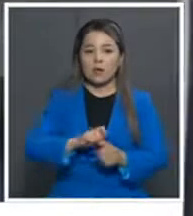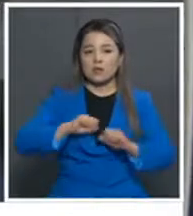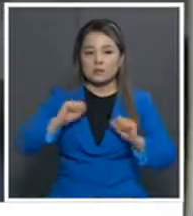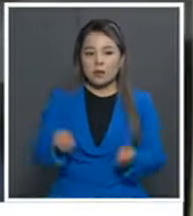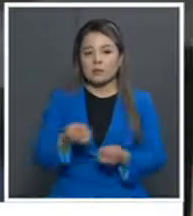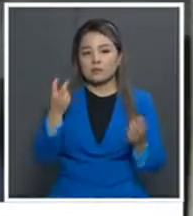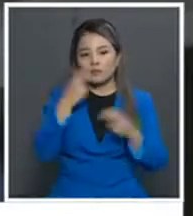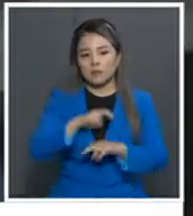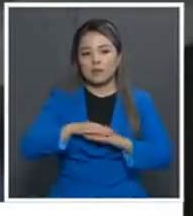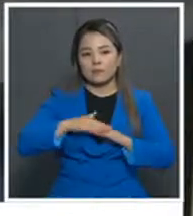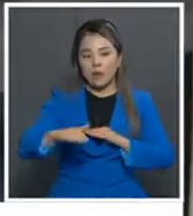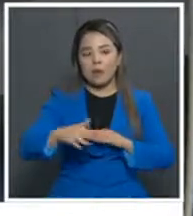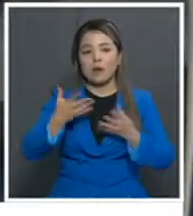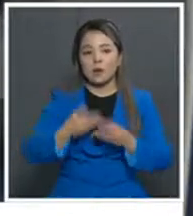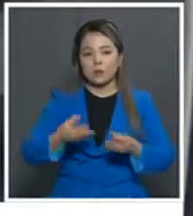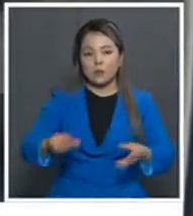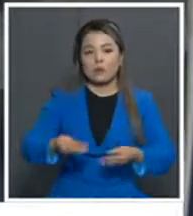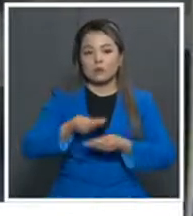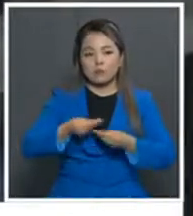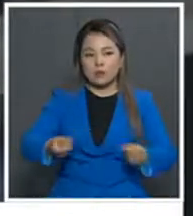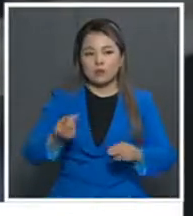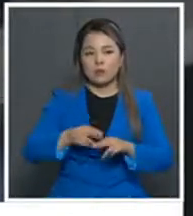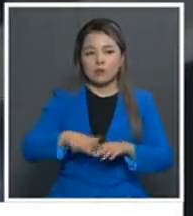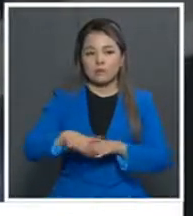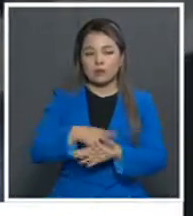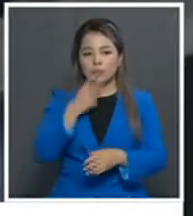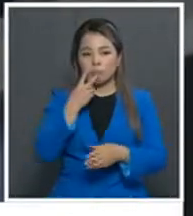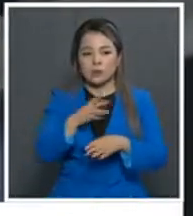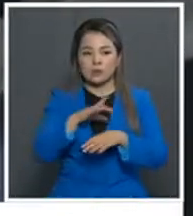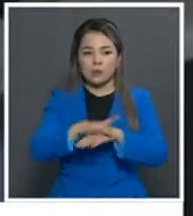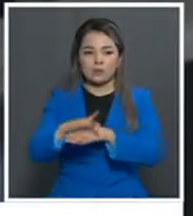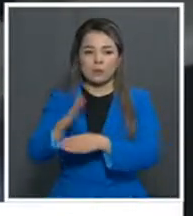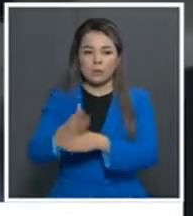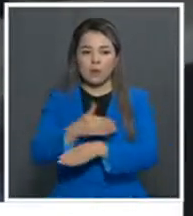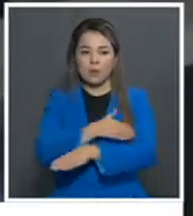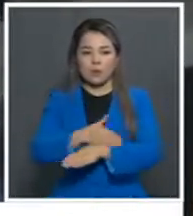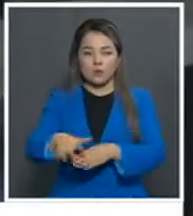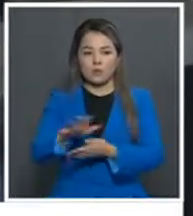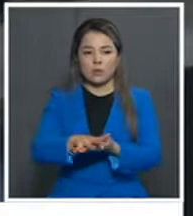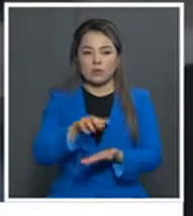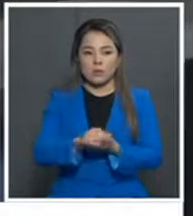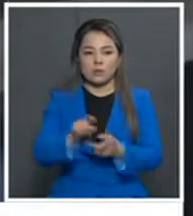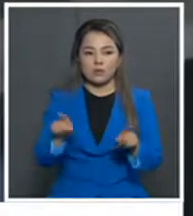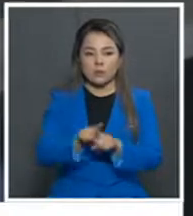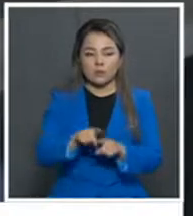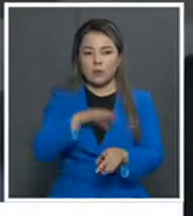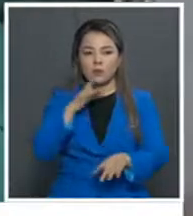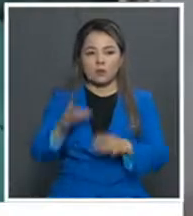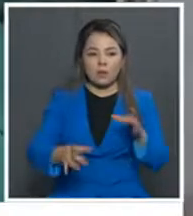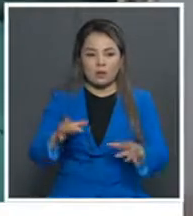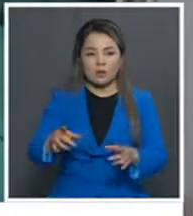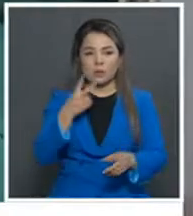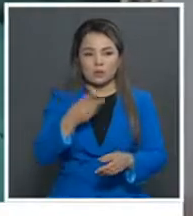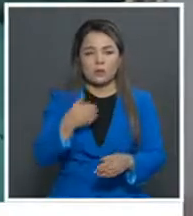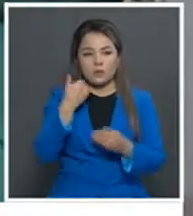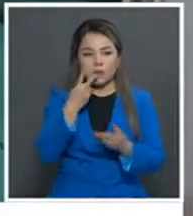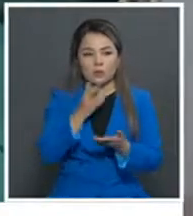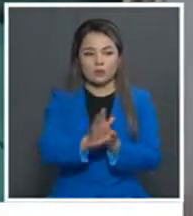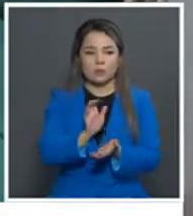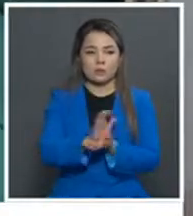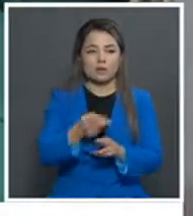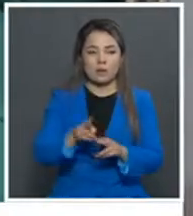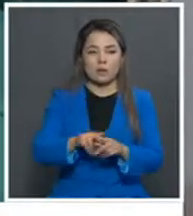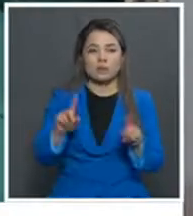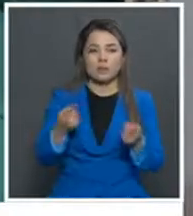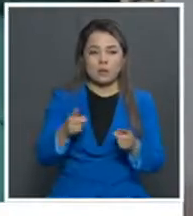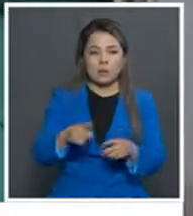білінбейді. Мысалы, аз көктем шыққансын, қар ерігенсің, бәрі білініп отыр. Бұл қай бір көшесін айта бересің? Барлығы осындай мысалы, көп бұндай. Балондар тесіледі